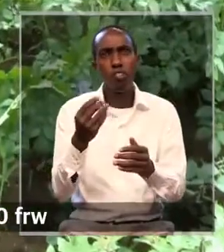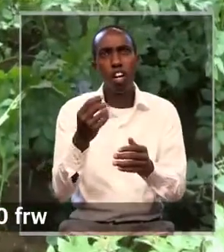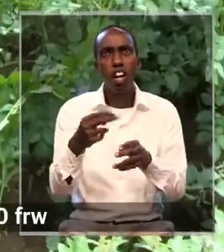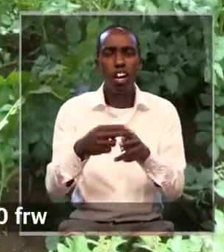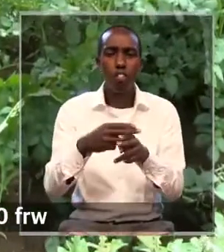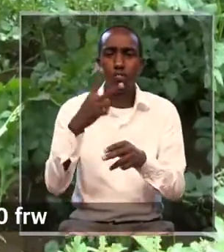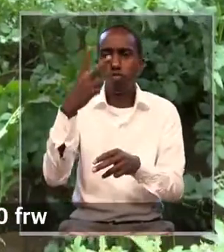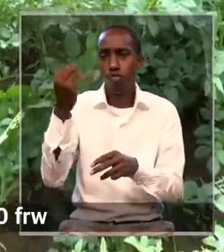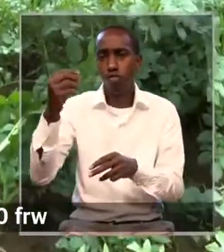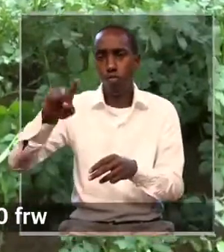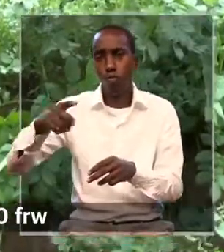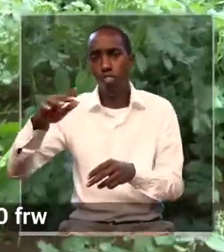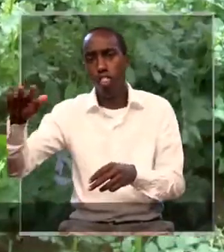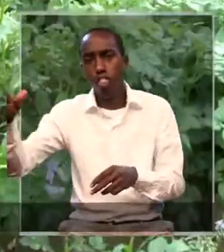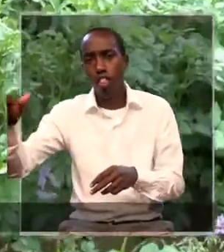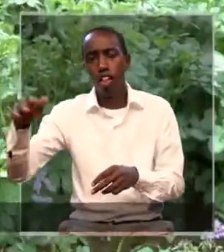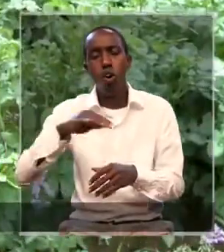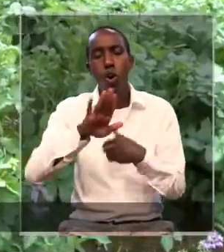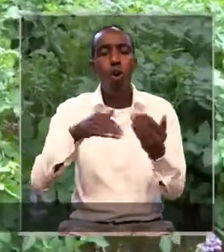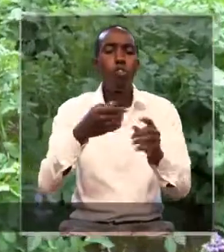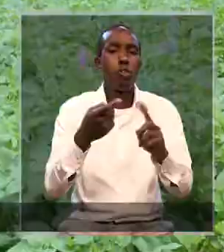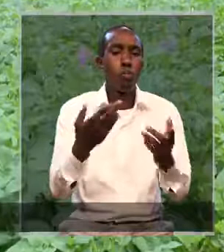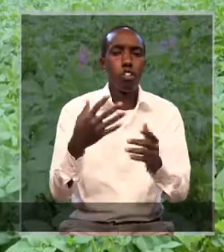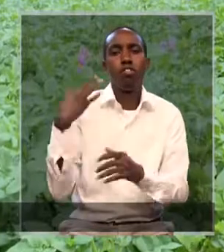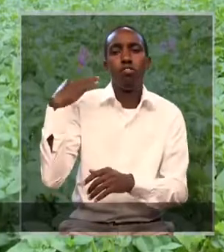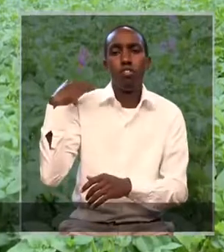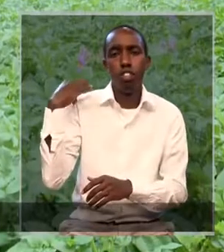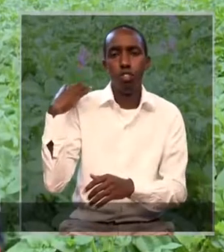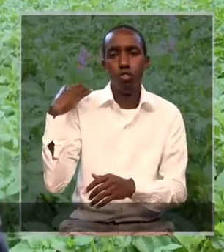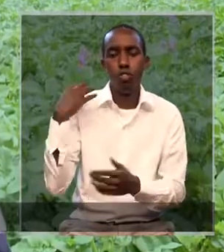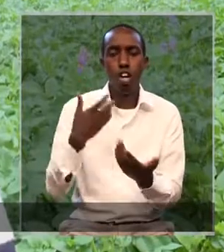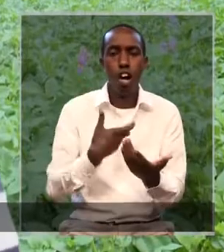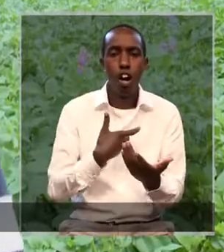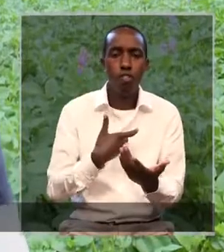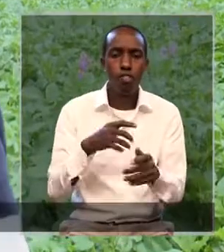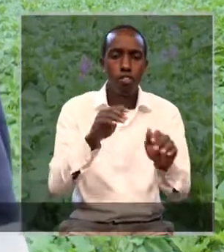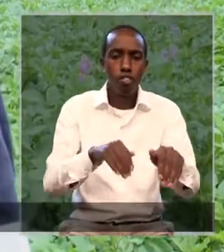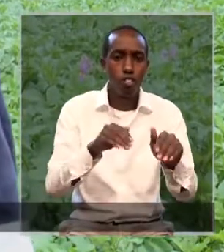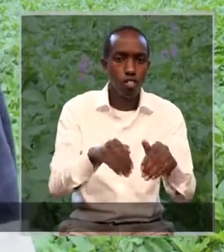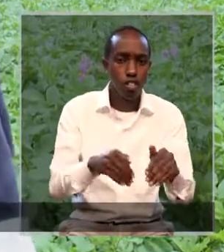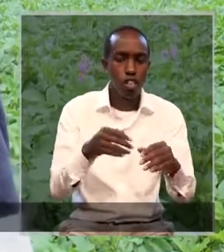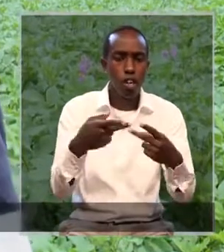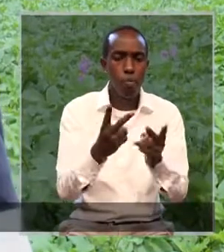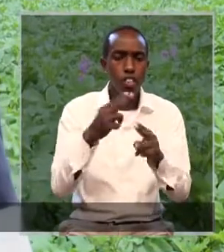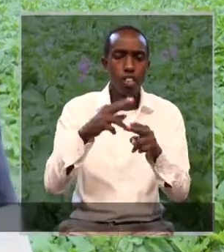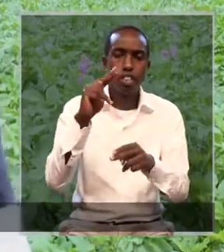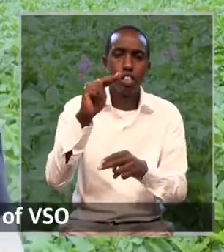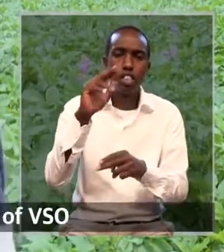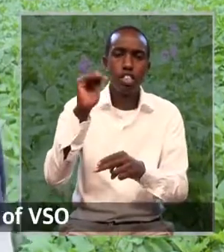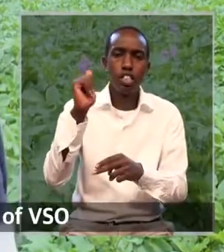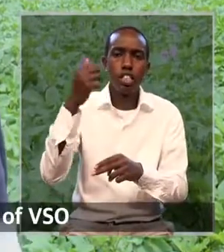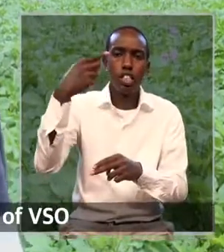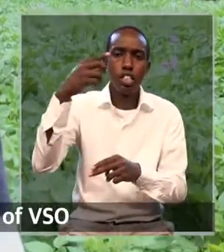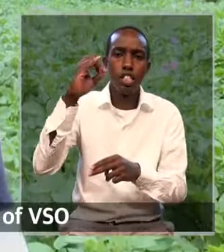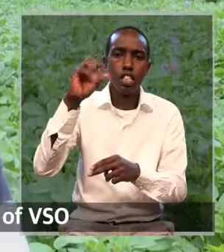k'ibihumbi 200 nandi. Ibyo byose tubikesha VSO. Turafite n'umurima mu kagari bitanyagisoze